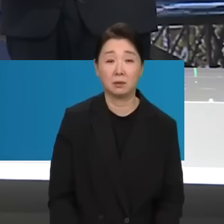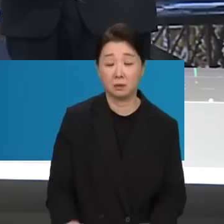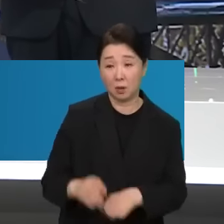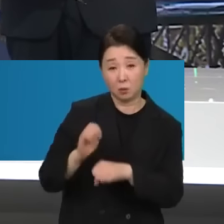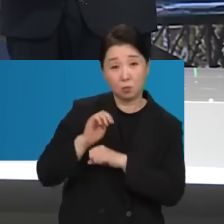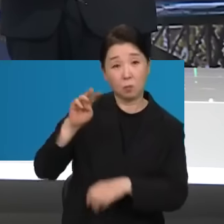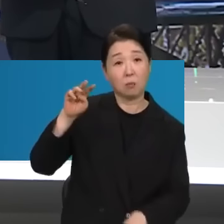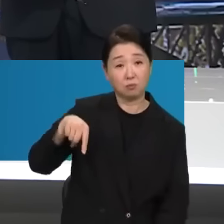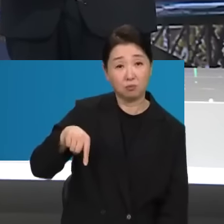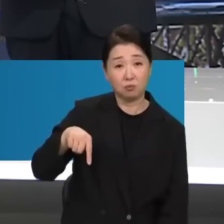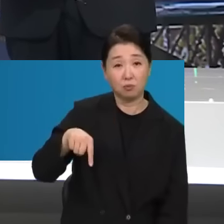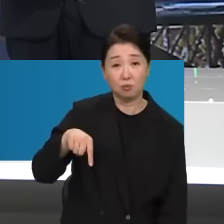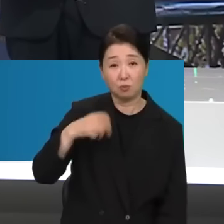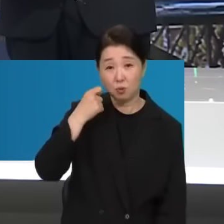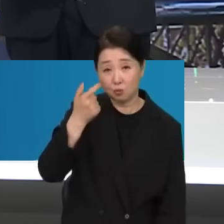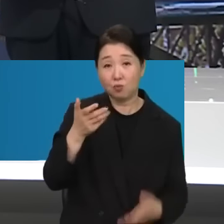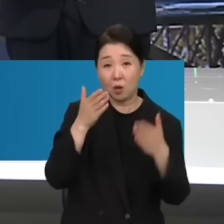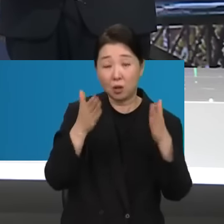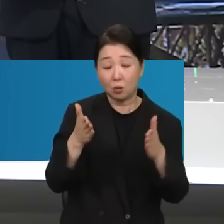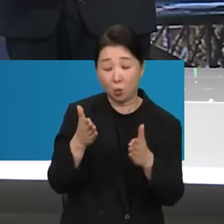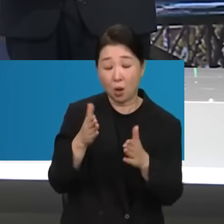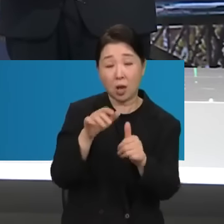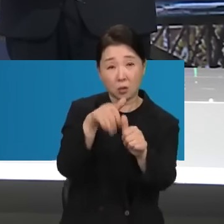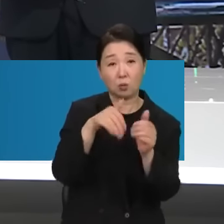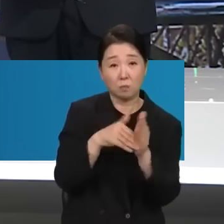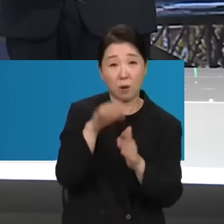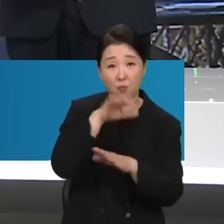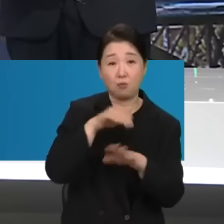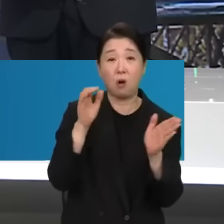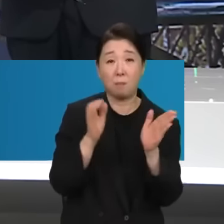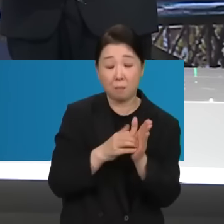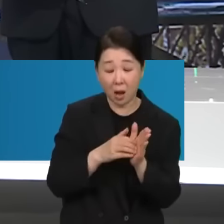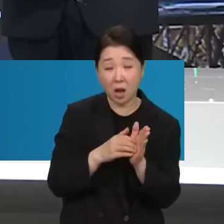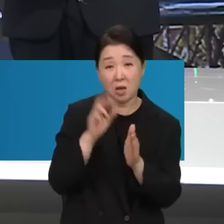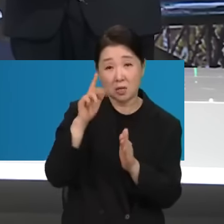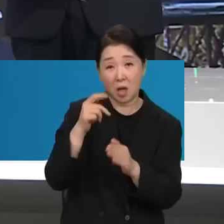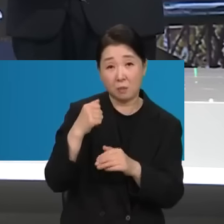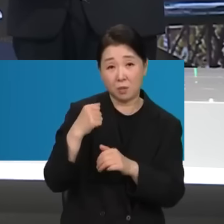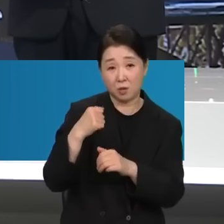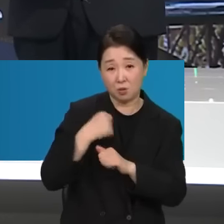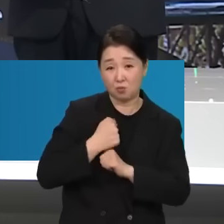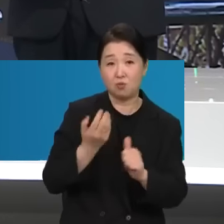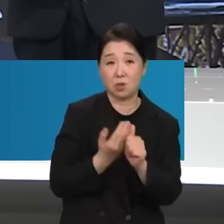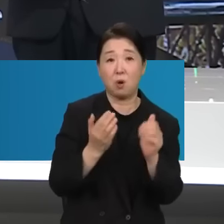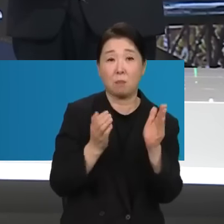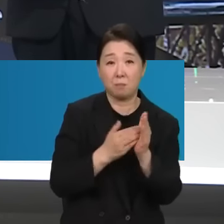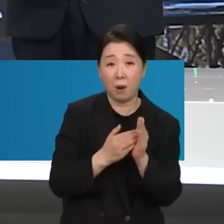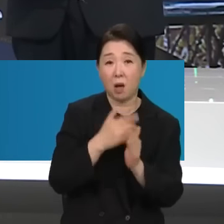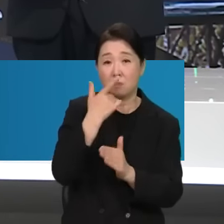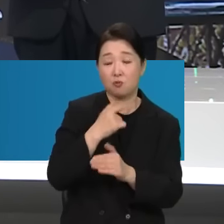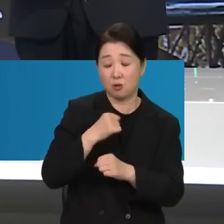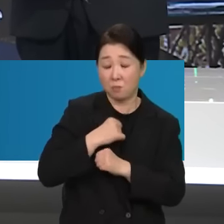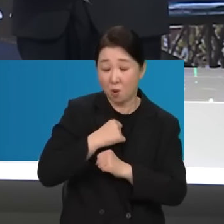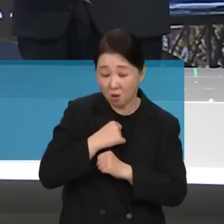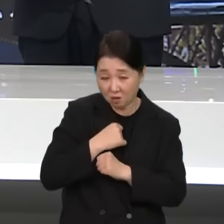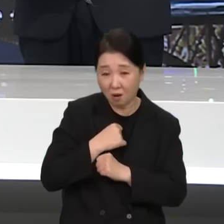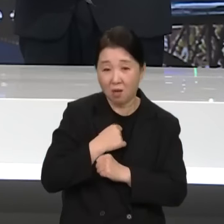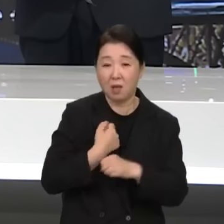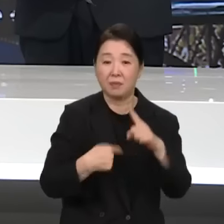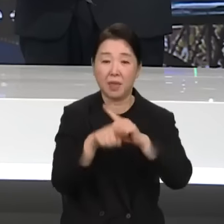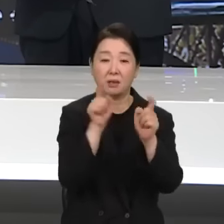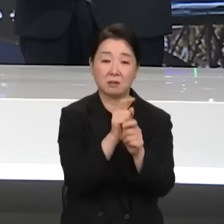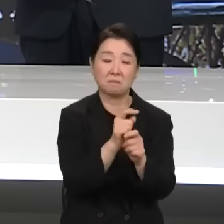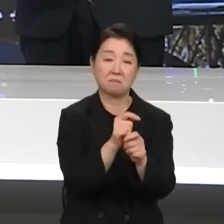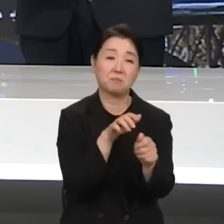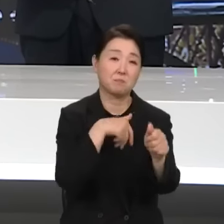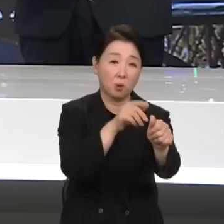그런데 국방부에서 최대 6개월 동안 소집돼 훈련을 받는 예비군을 키워서 부족한 병력을 메우자는 제언이 나왔습니다.